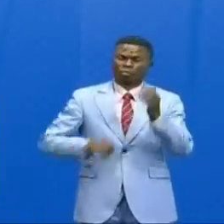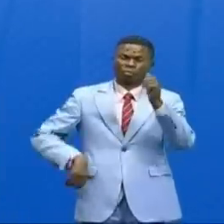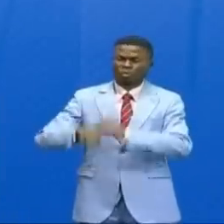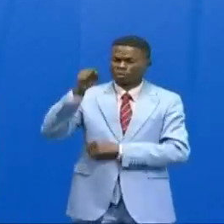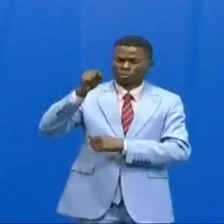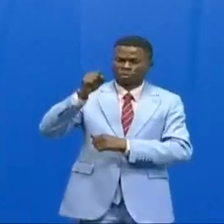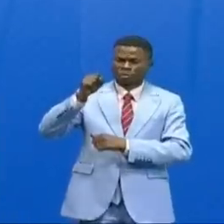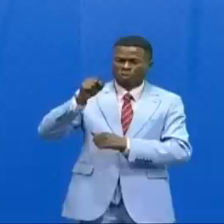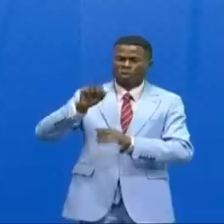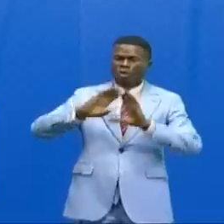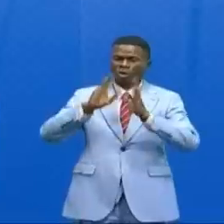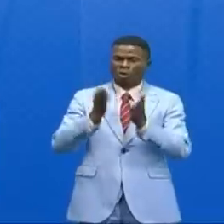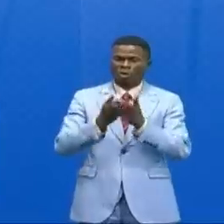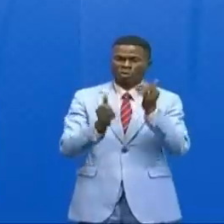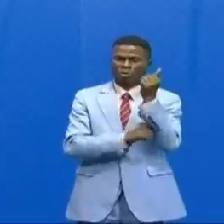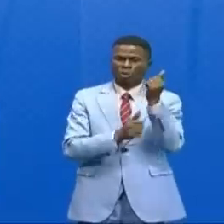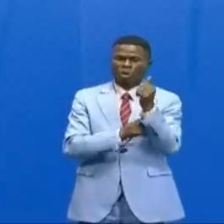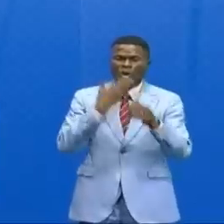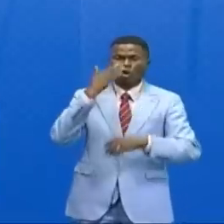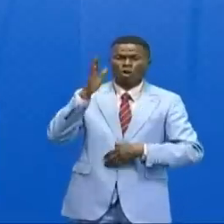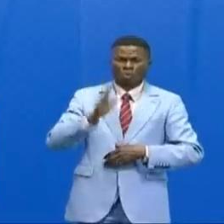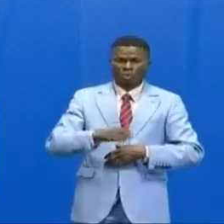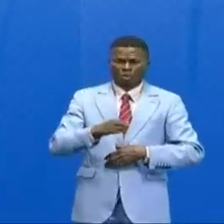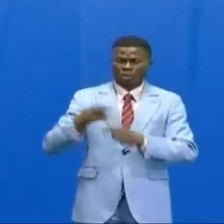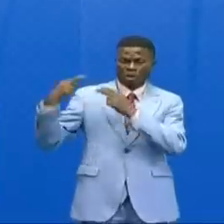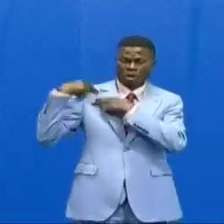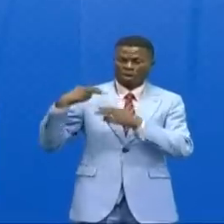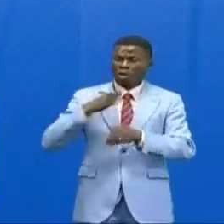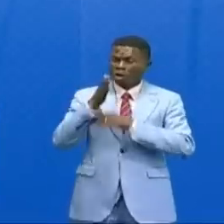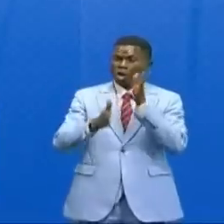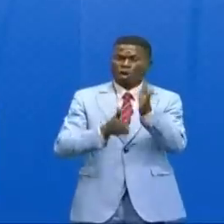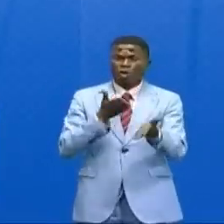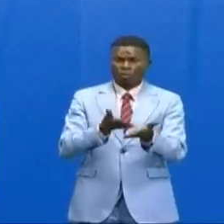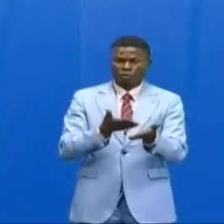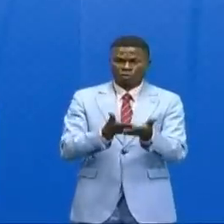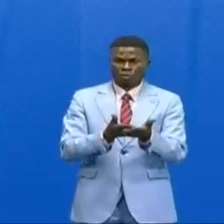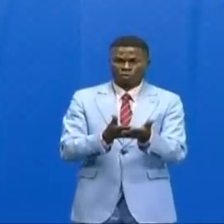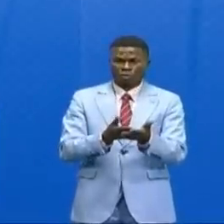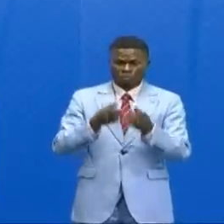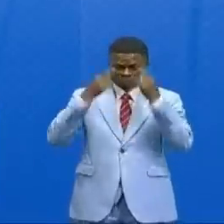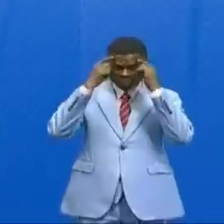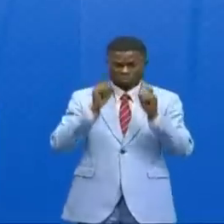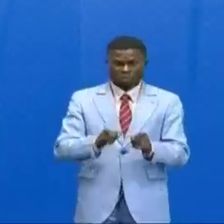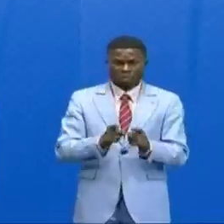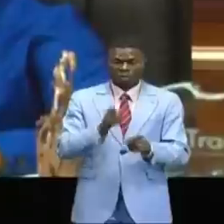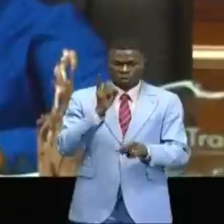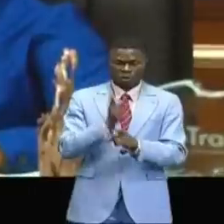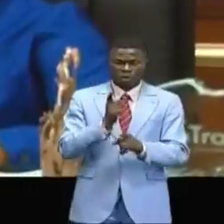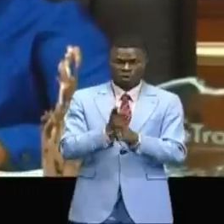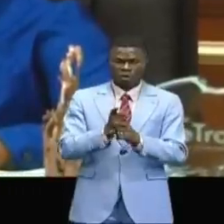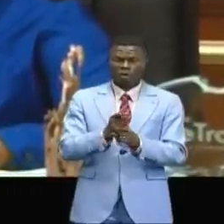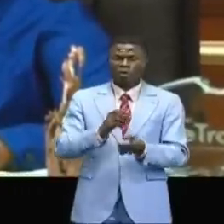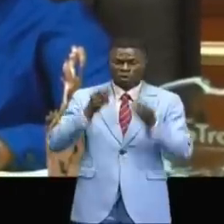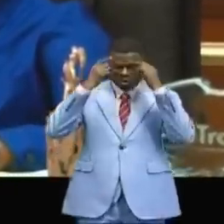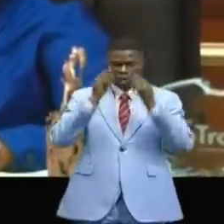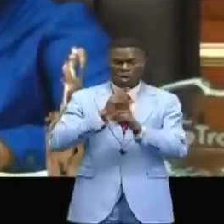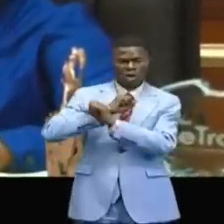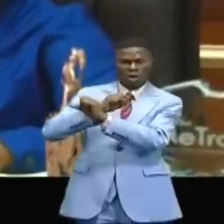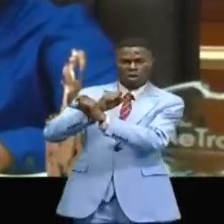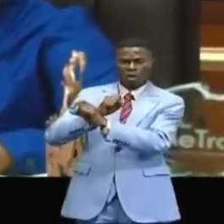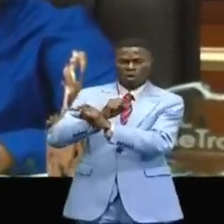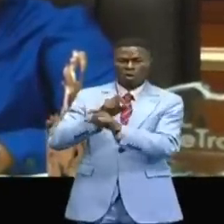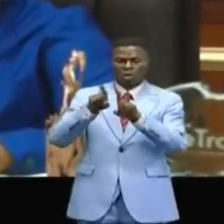hors d'état de nuire les inciviques responsables de ces actes. Le train des mesures devrait notamment intégrer les mesures préventives telles